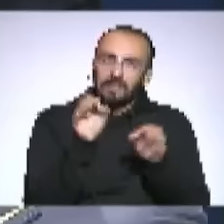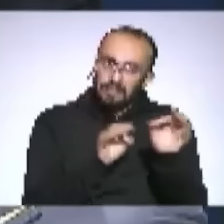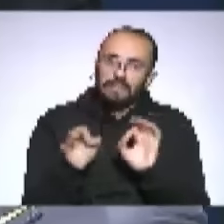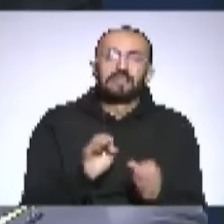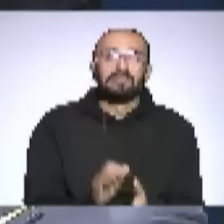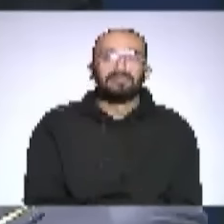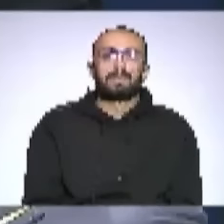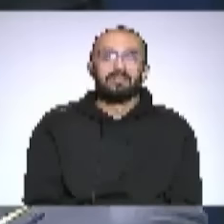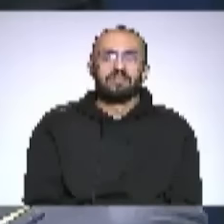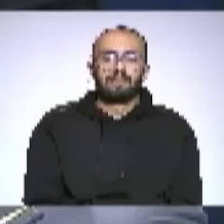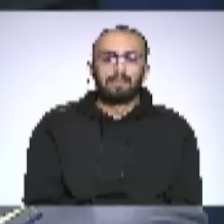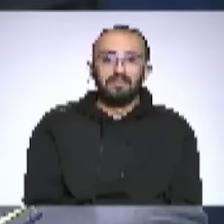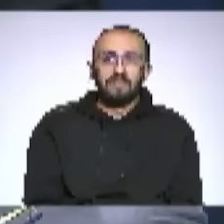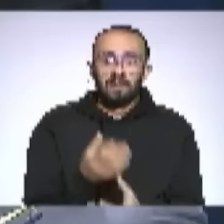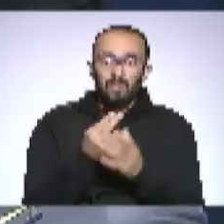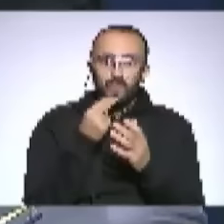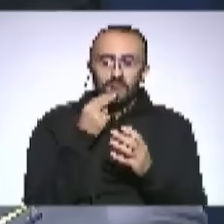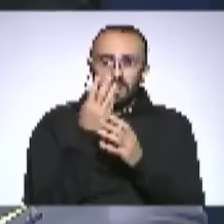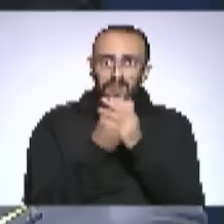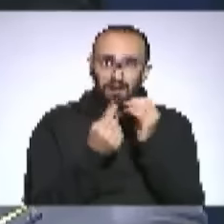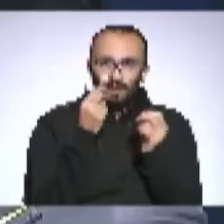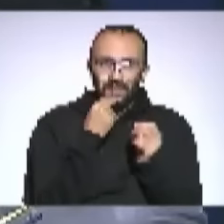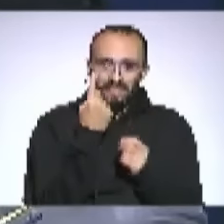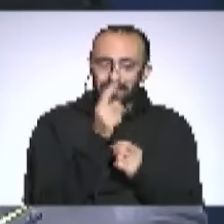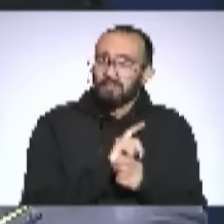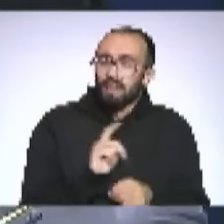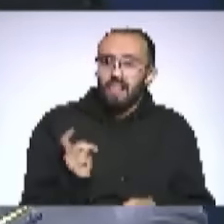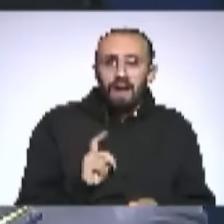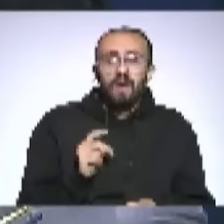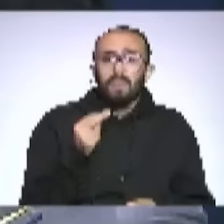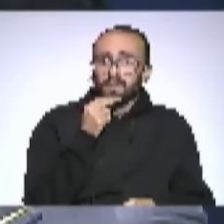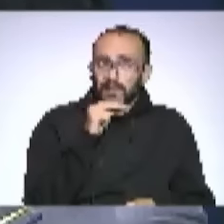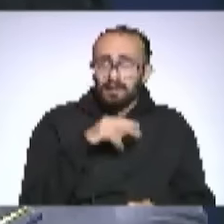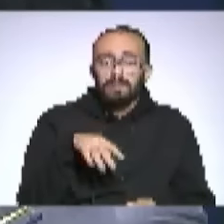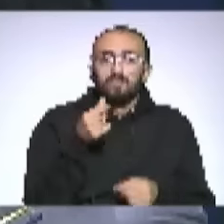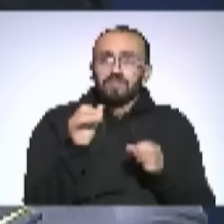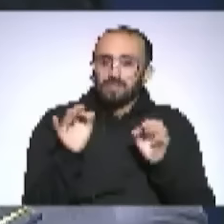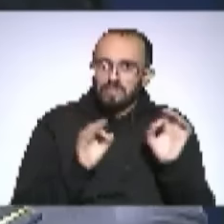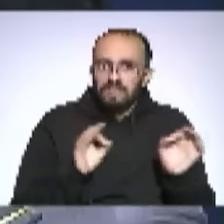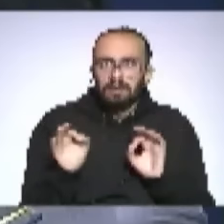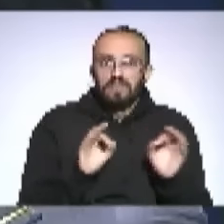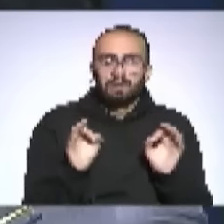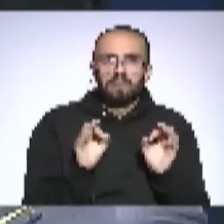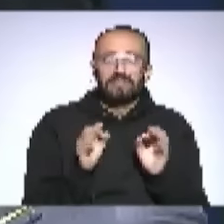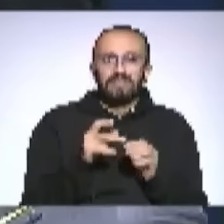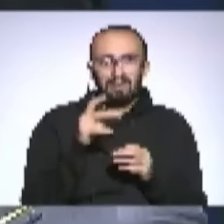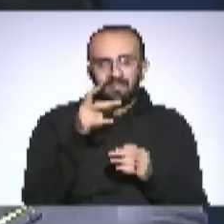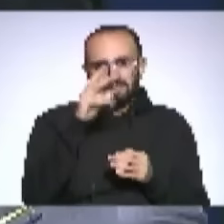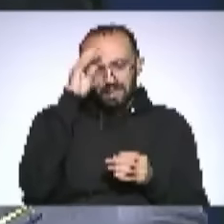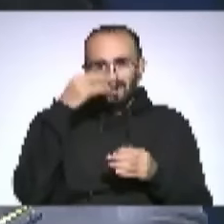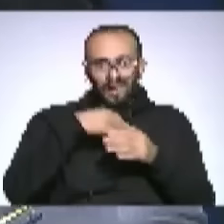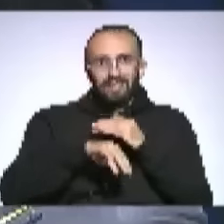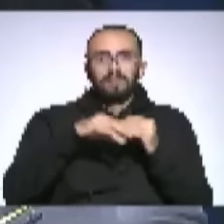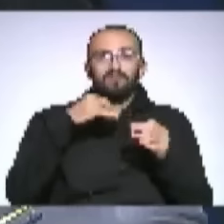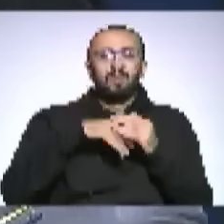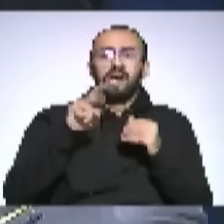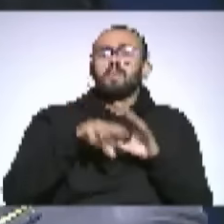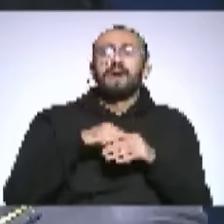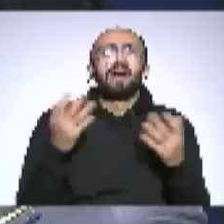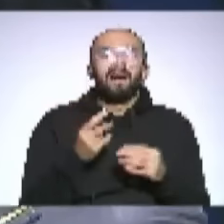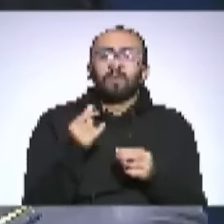التدبير مش ولادي بس اللي اللي ب بيجهزوا للجواز حتى ولادي اللي بيعملوا